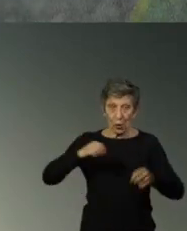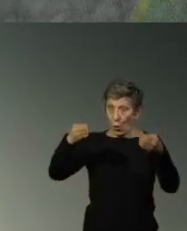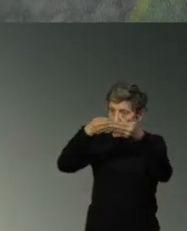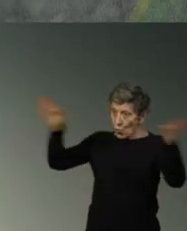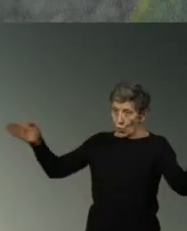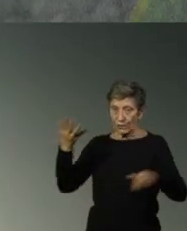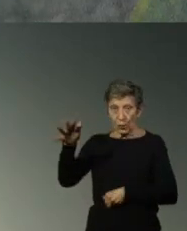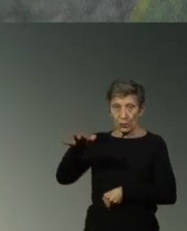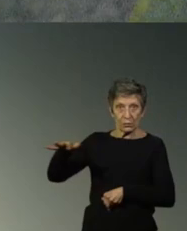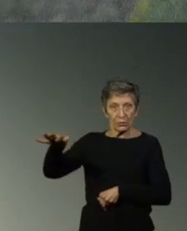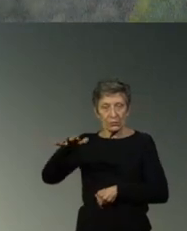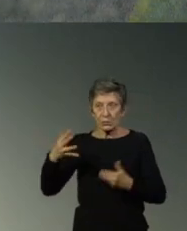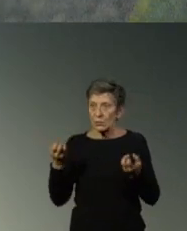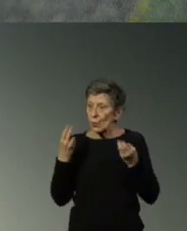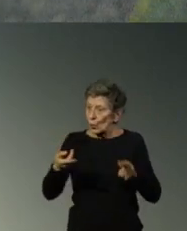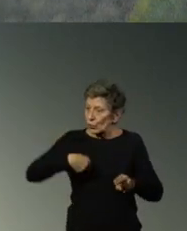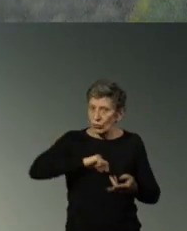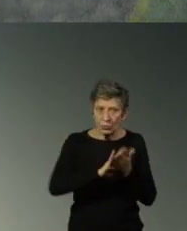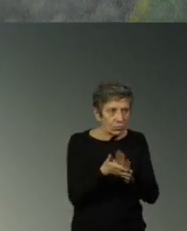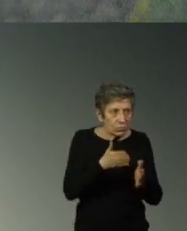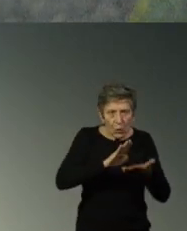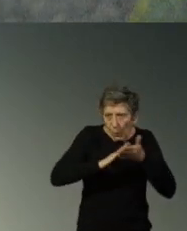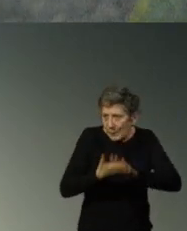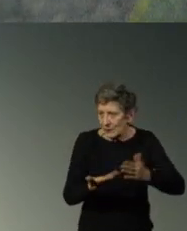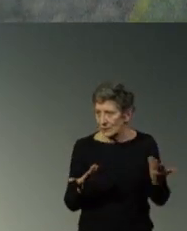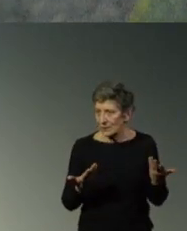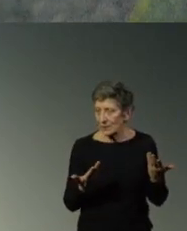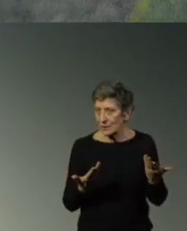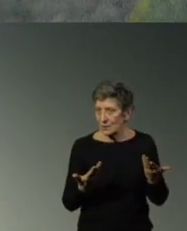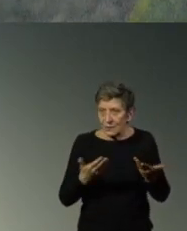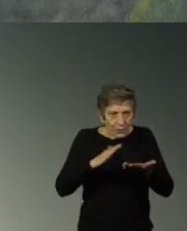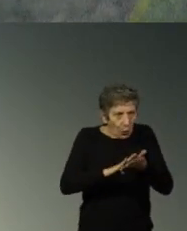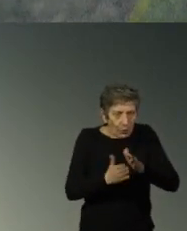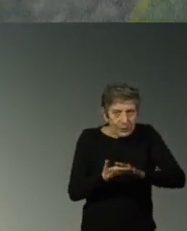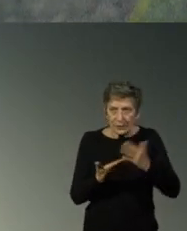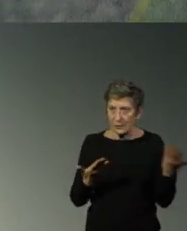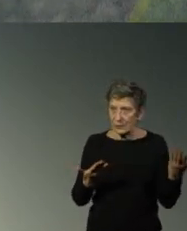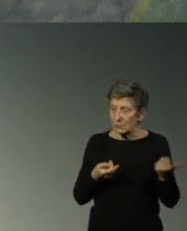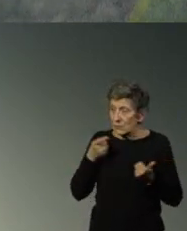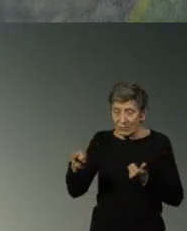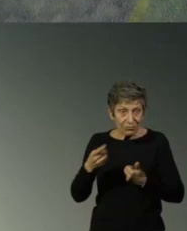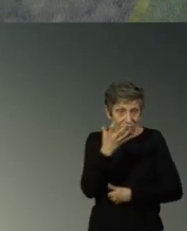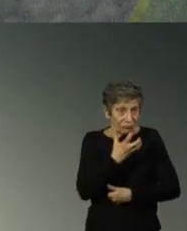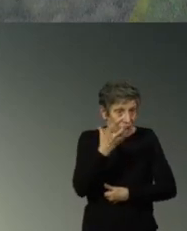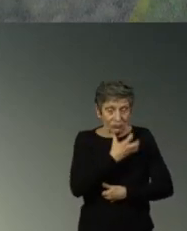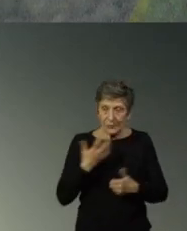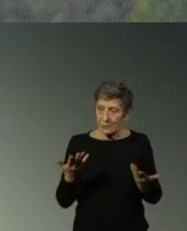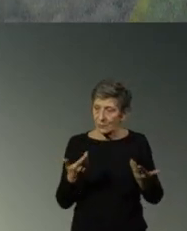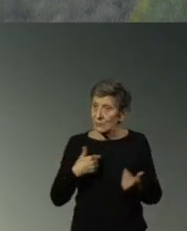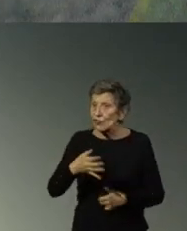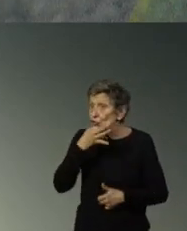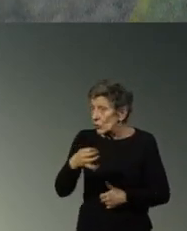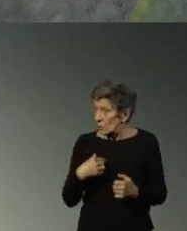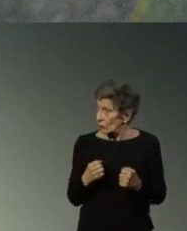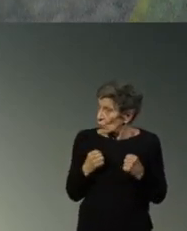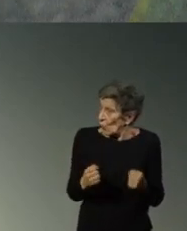sinon on est complice de quelque chose qui est vraiment d'une incroyable monstruosité. Et je me permets de le dire parce que je sais